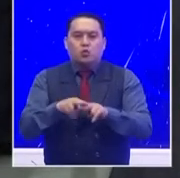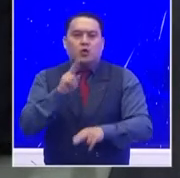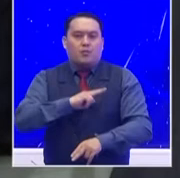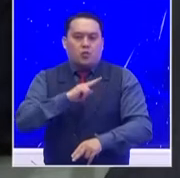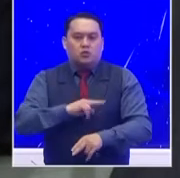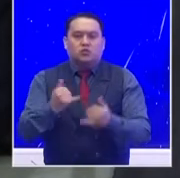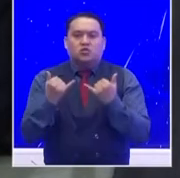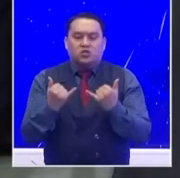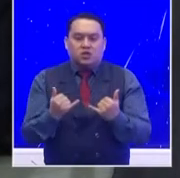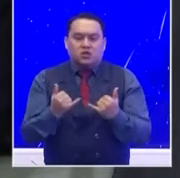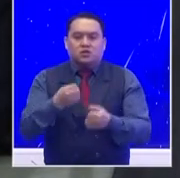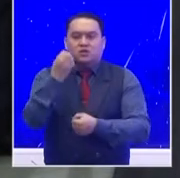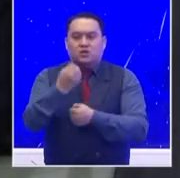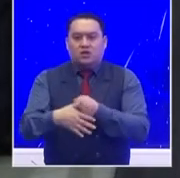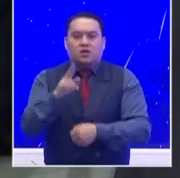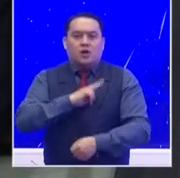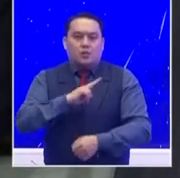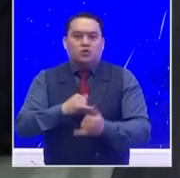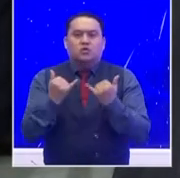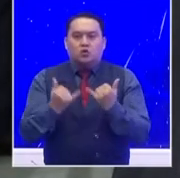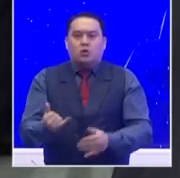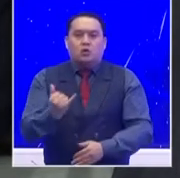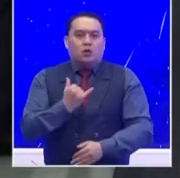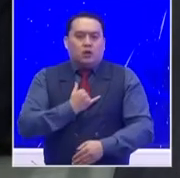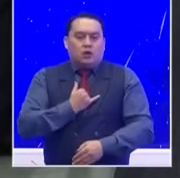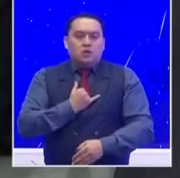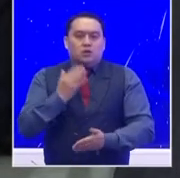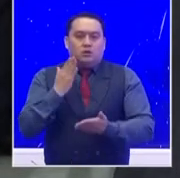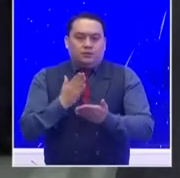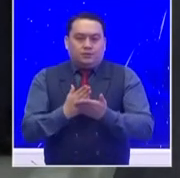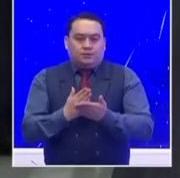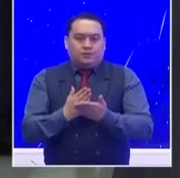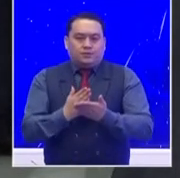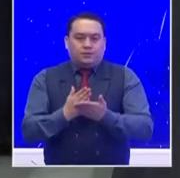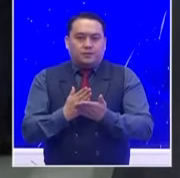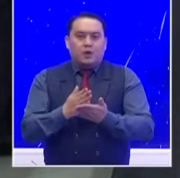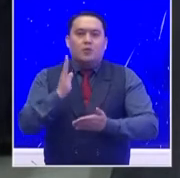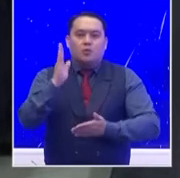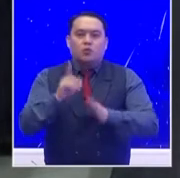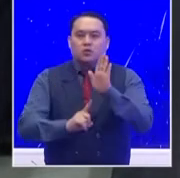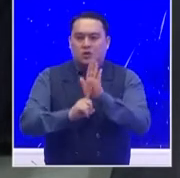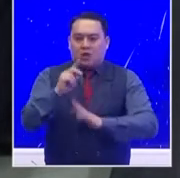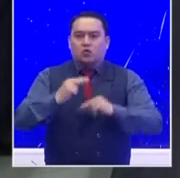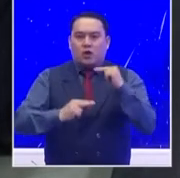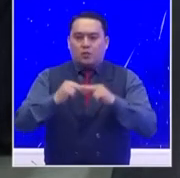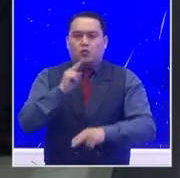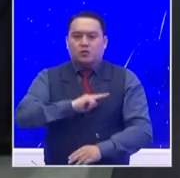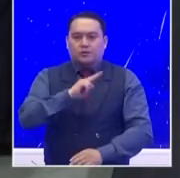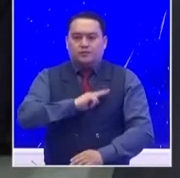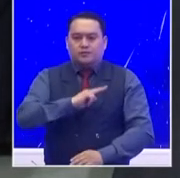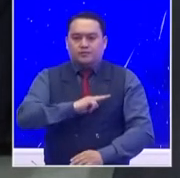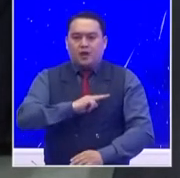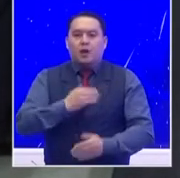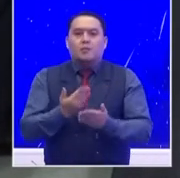с центром работаем на сегодня у нас положительные есть отзыв и скоро мы начнем строительно-монтажные работы как и